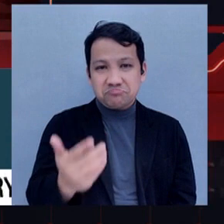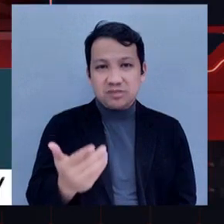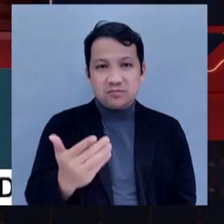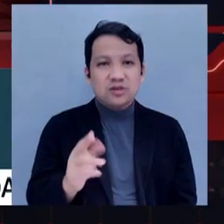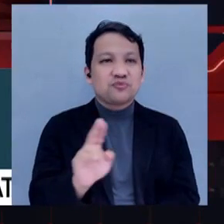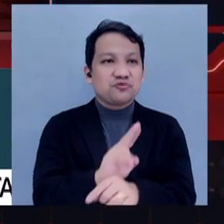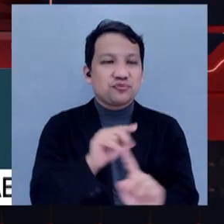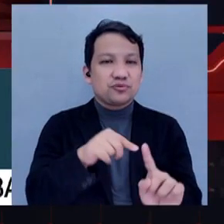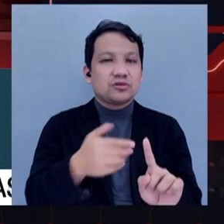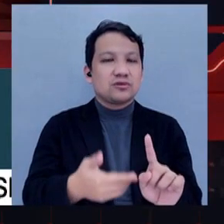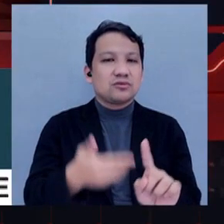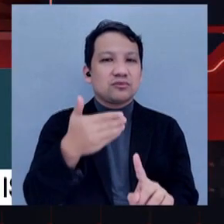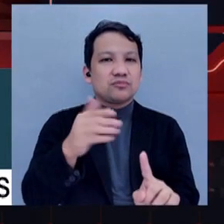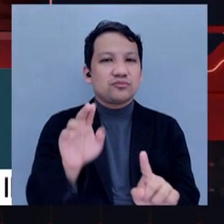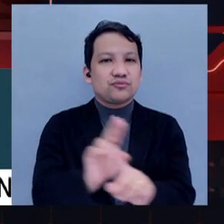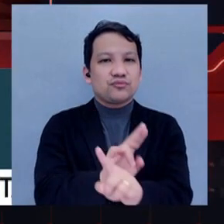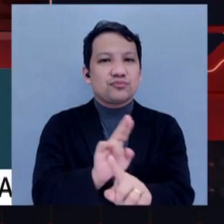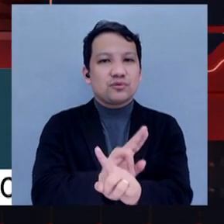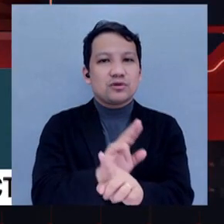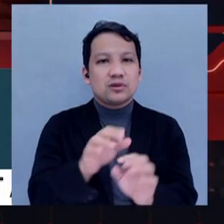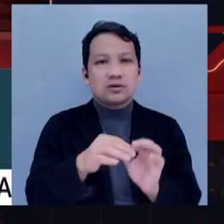printe.